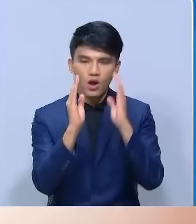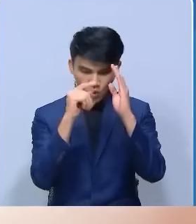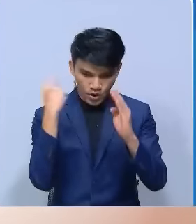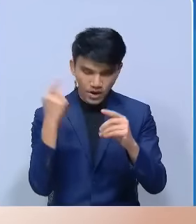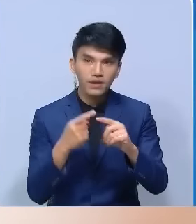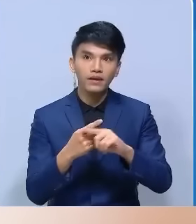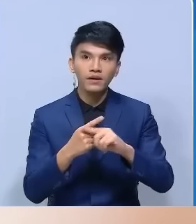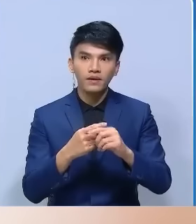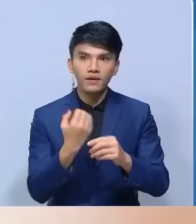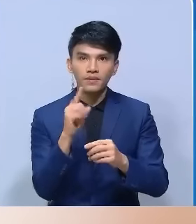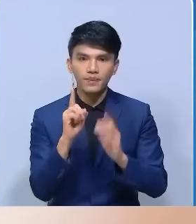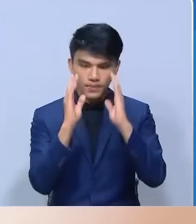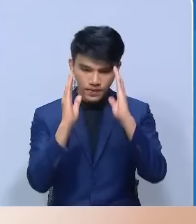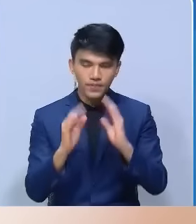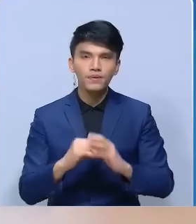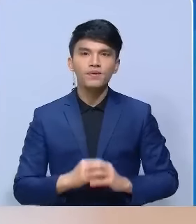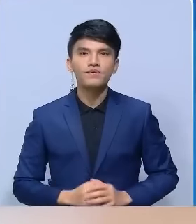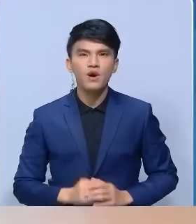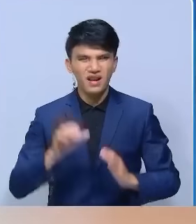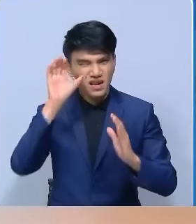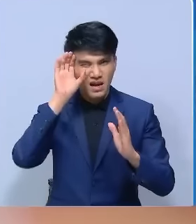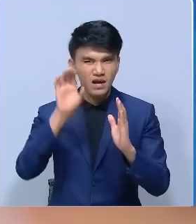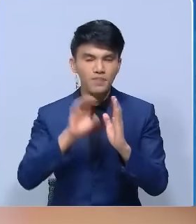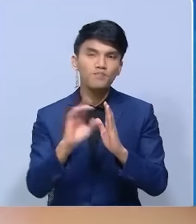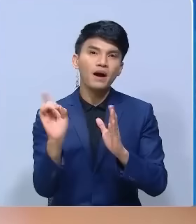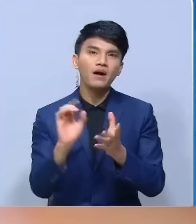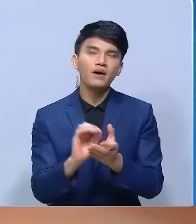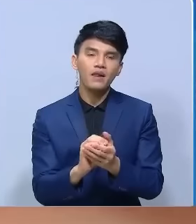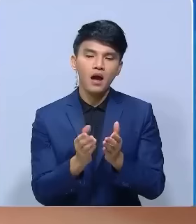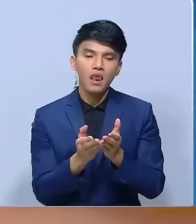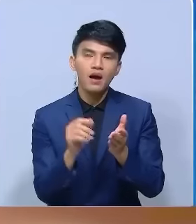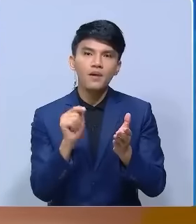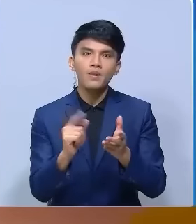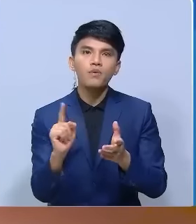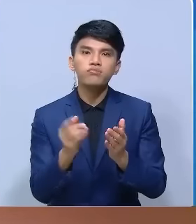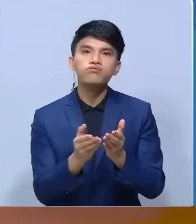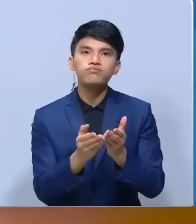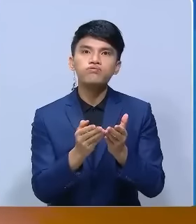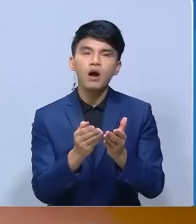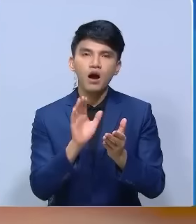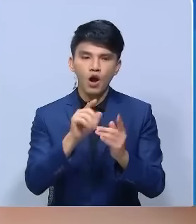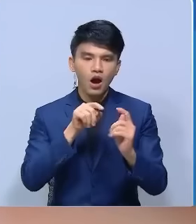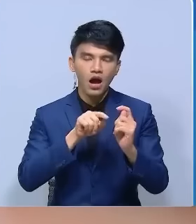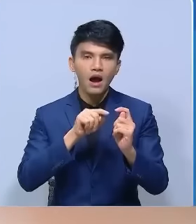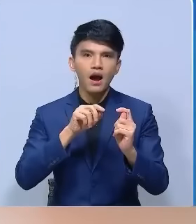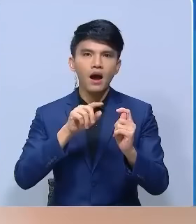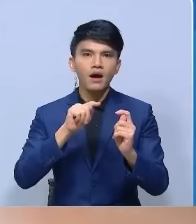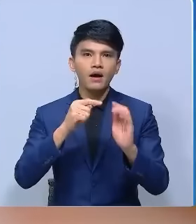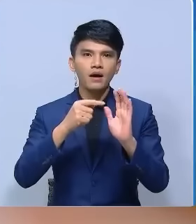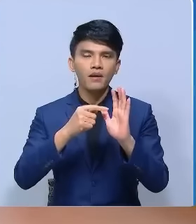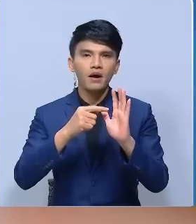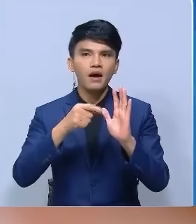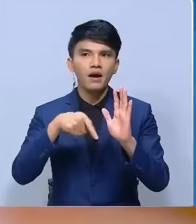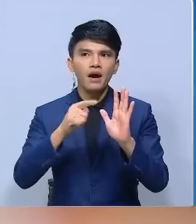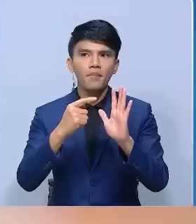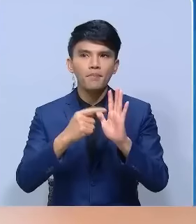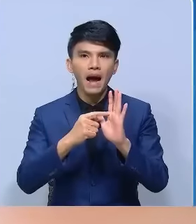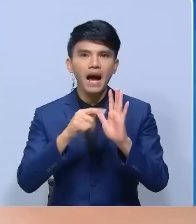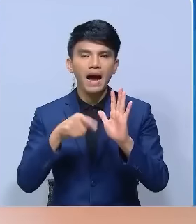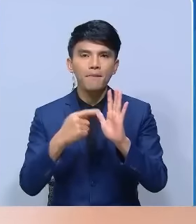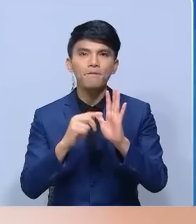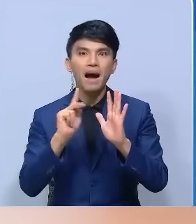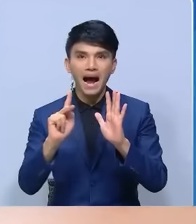ดเจ็บไป11คนค่ะนี่เป็นภาพเหตุการณ์ขณะที่เรือนะคะเป็นเรือไฟของอำเภอปลาป่าก็เกิดเพลิงลุ